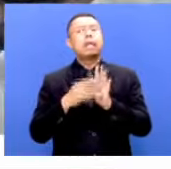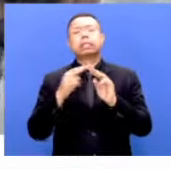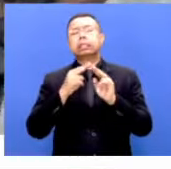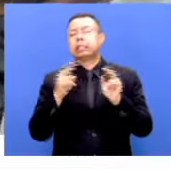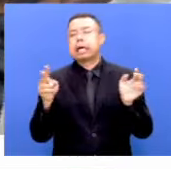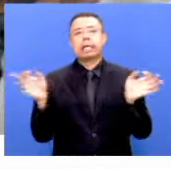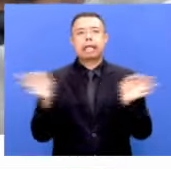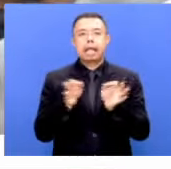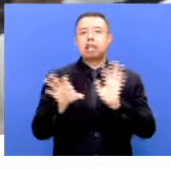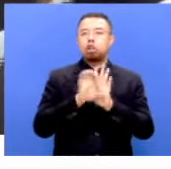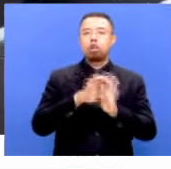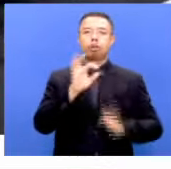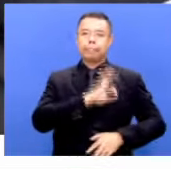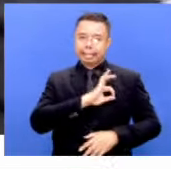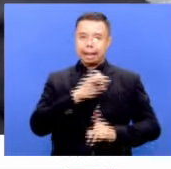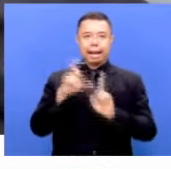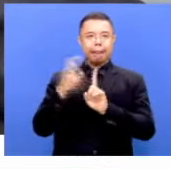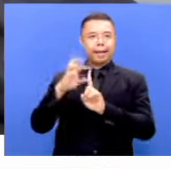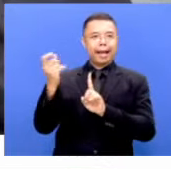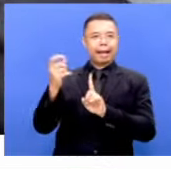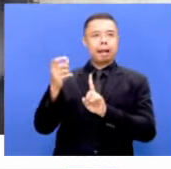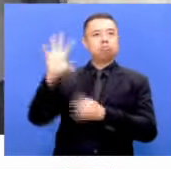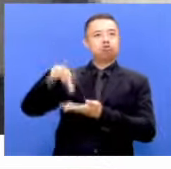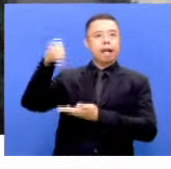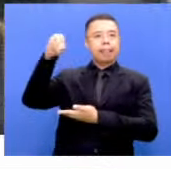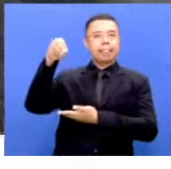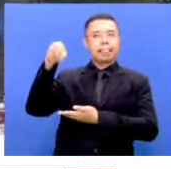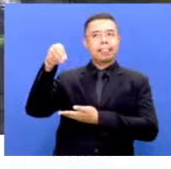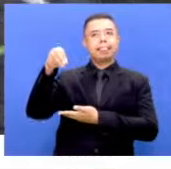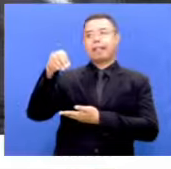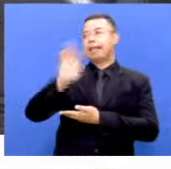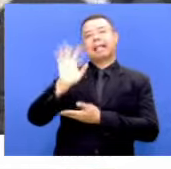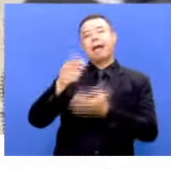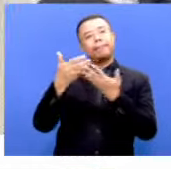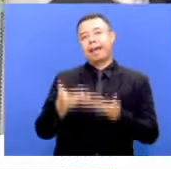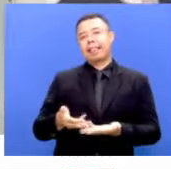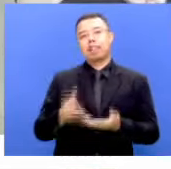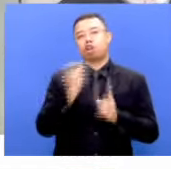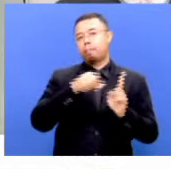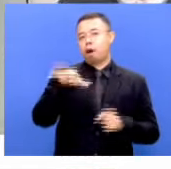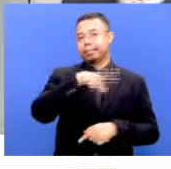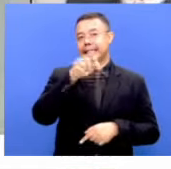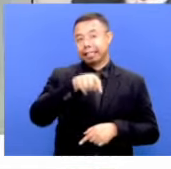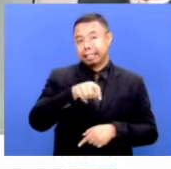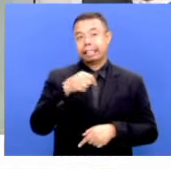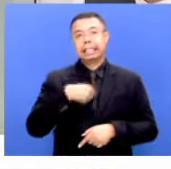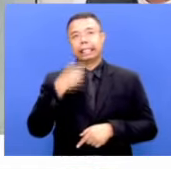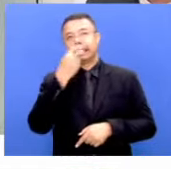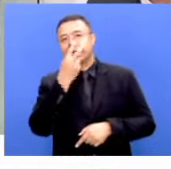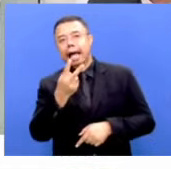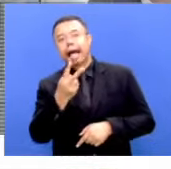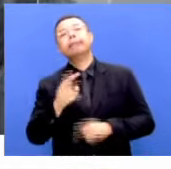presiden untuk DPR pusat eh mungkin tidak terlalu parah di tingkat e provinsi ini ee Saya kira